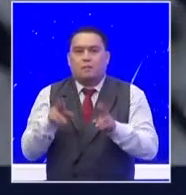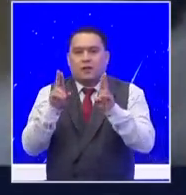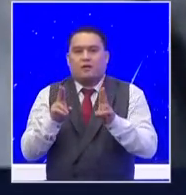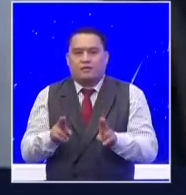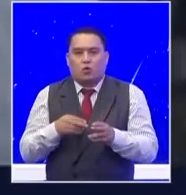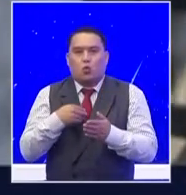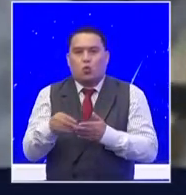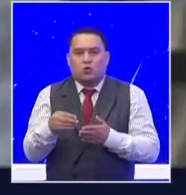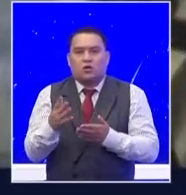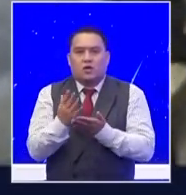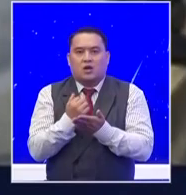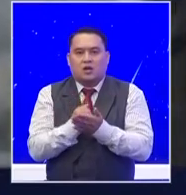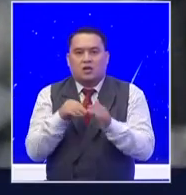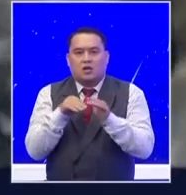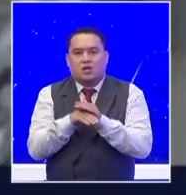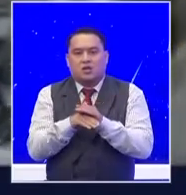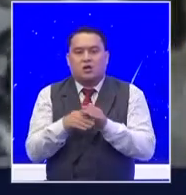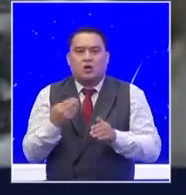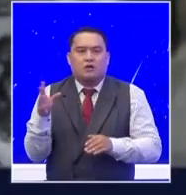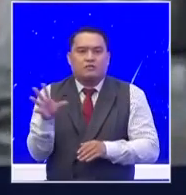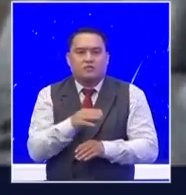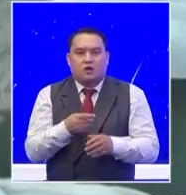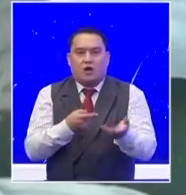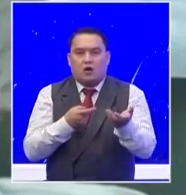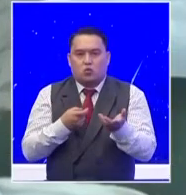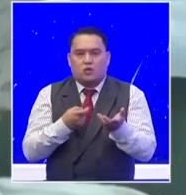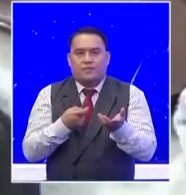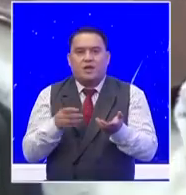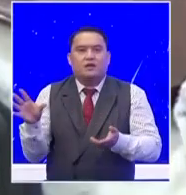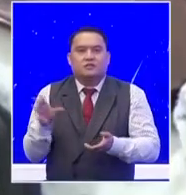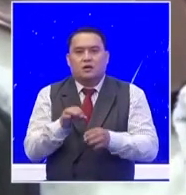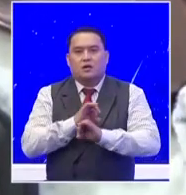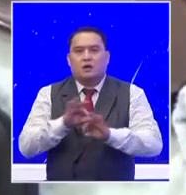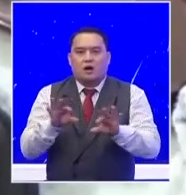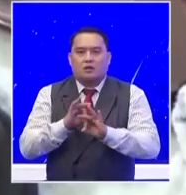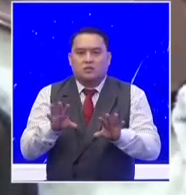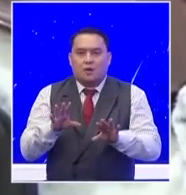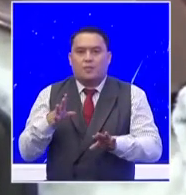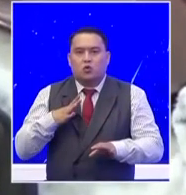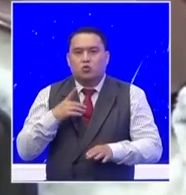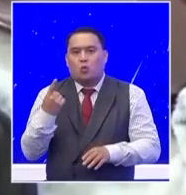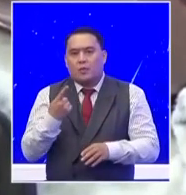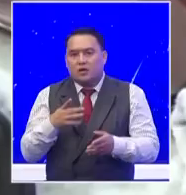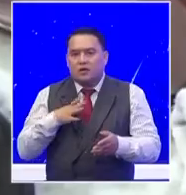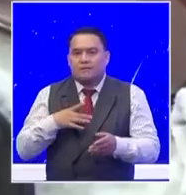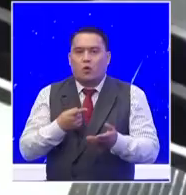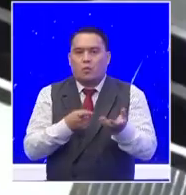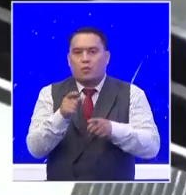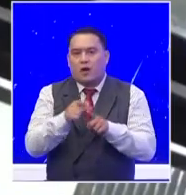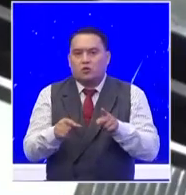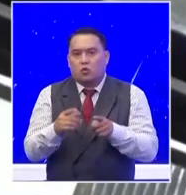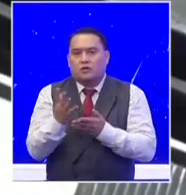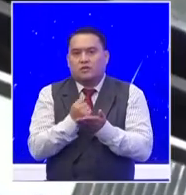правил приобретения, учета, хранения, ношения всех видов огнестрельного. Как пояснили стражи порядка, оружие и патроны к нему